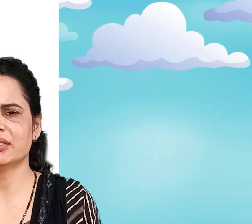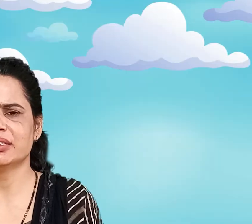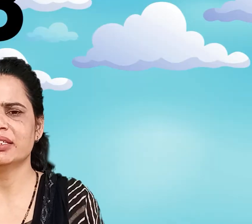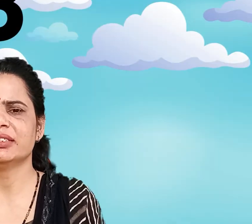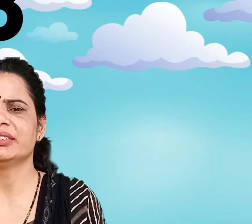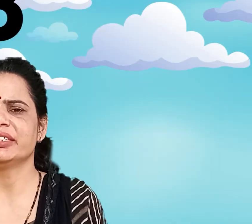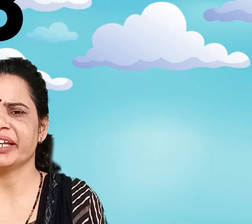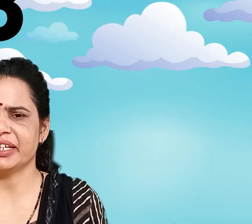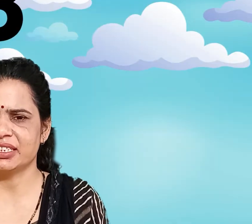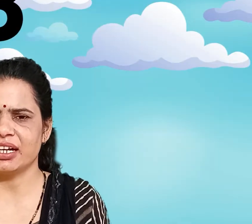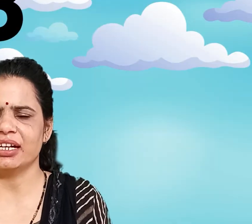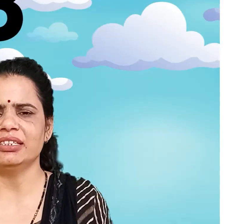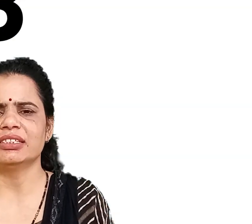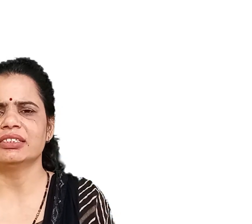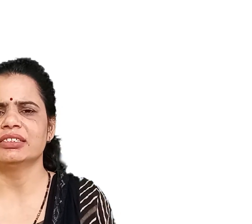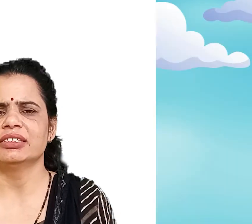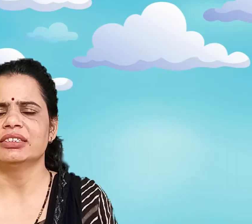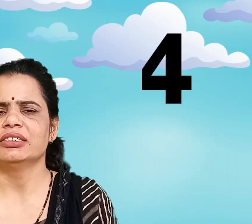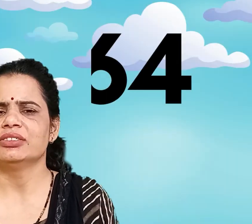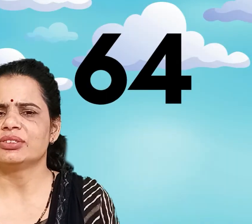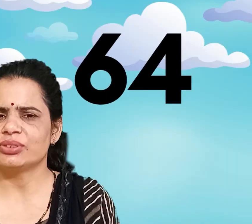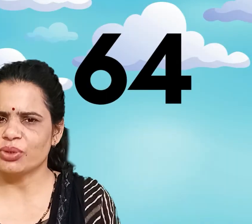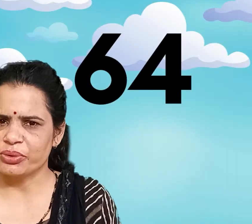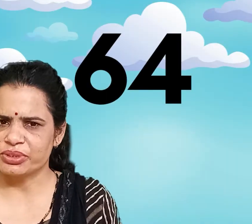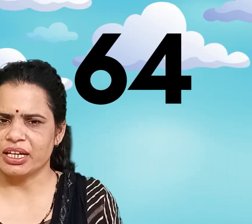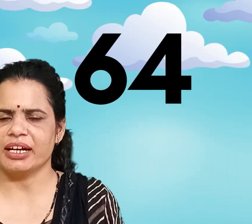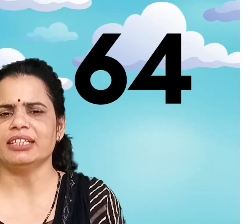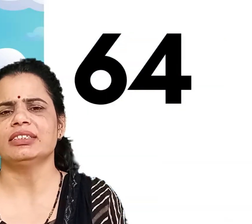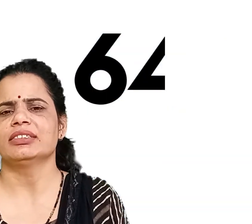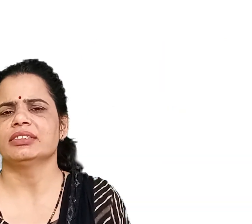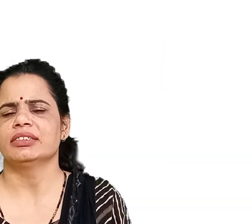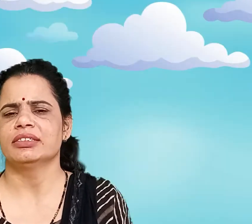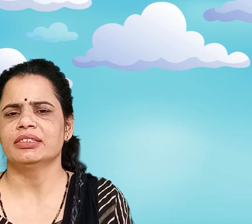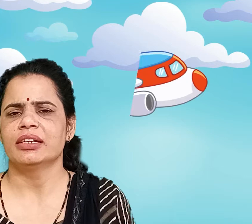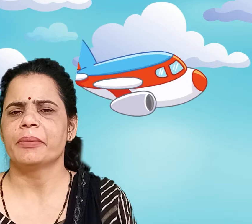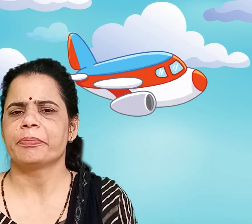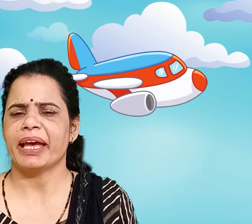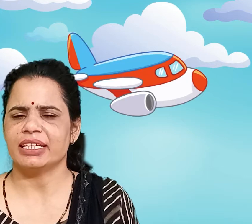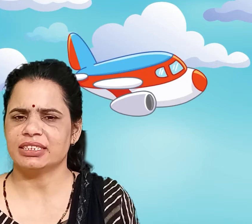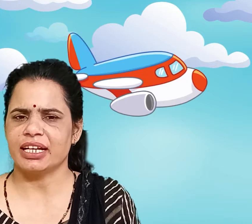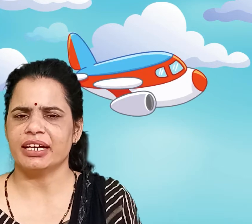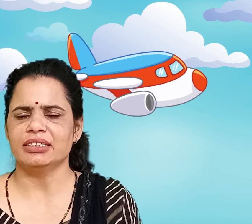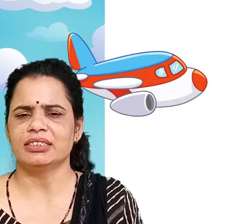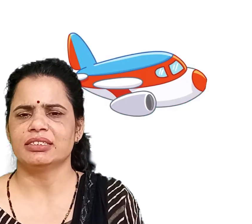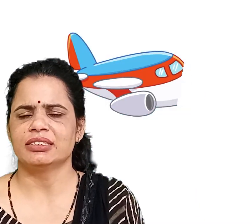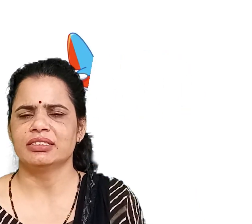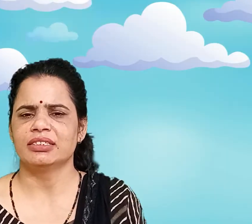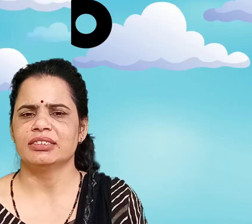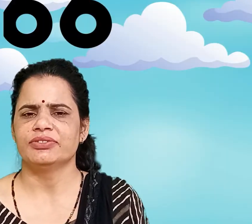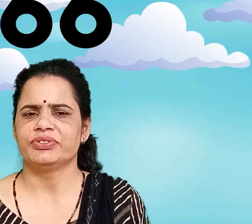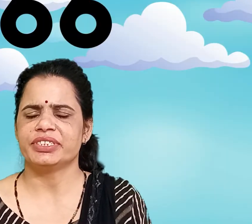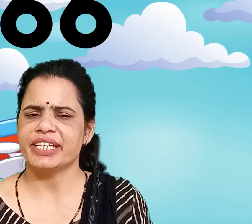62, 63, 64, 65,